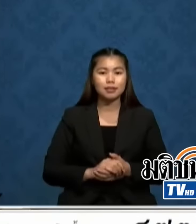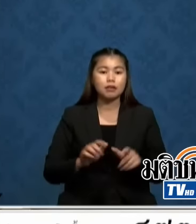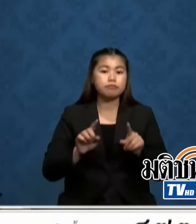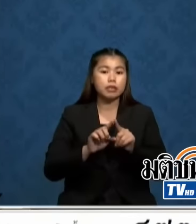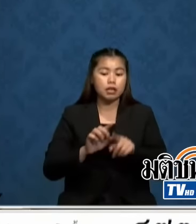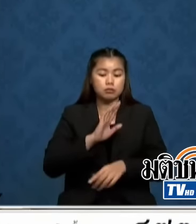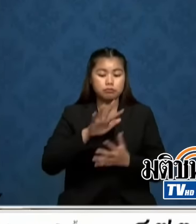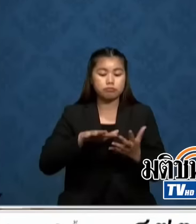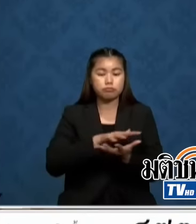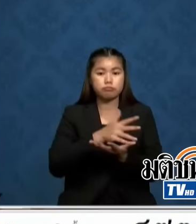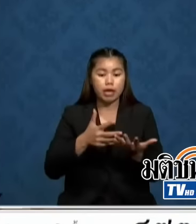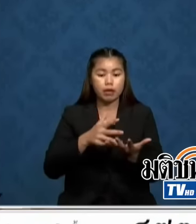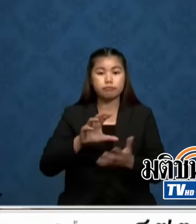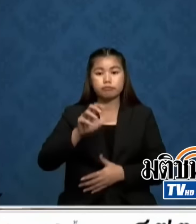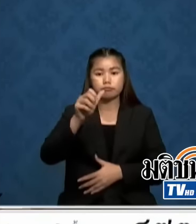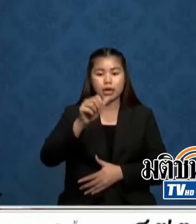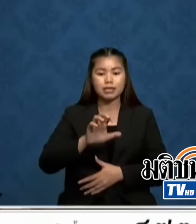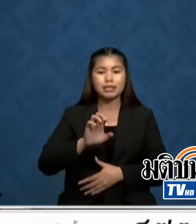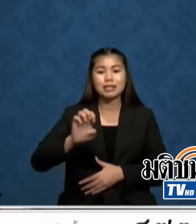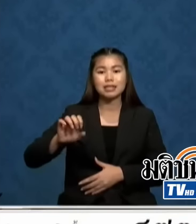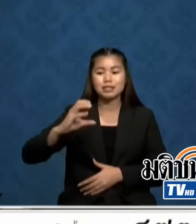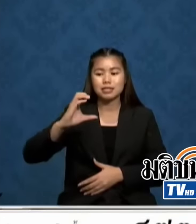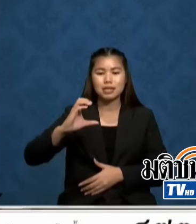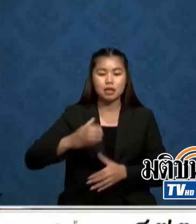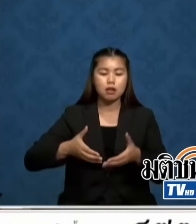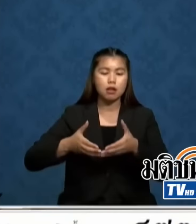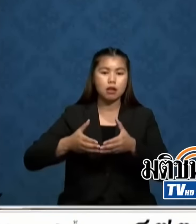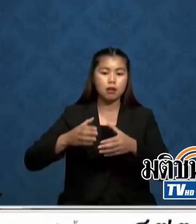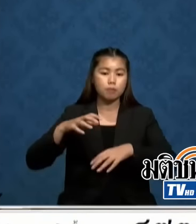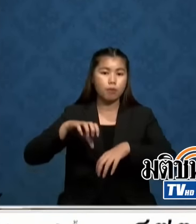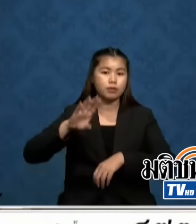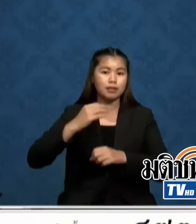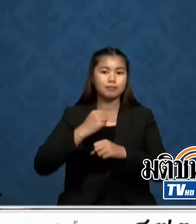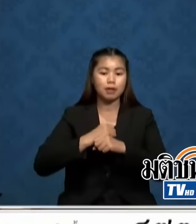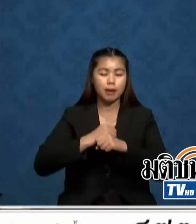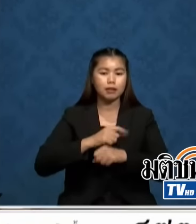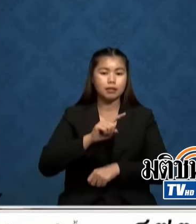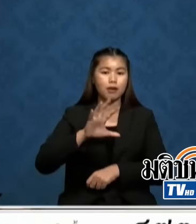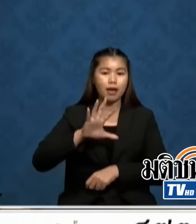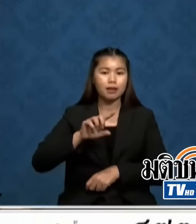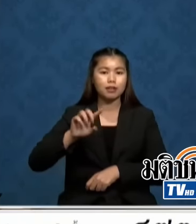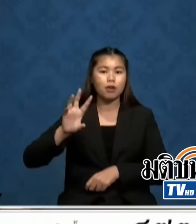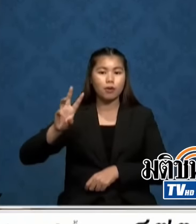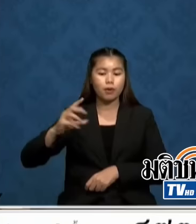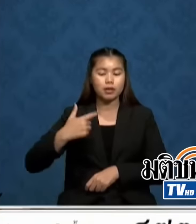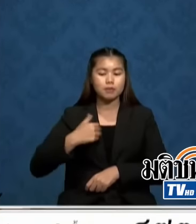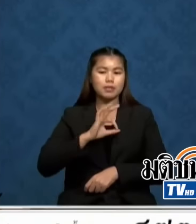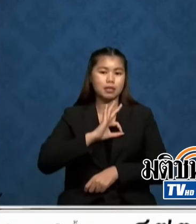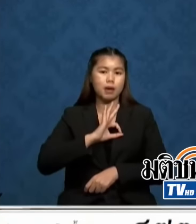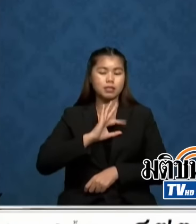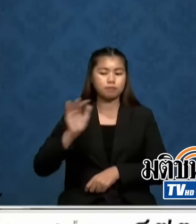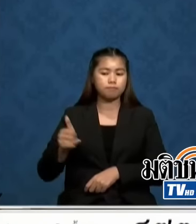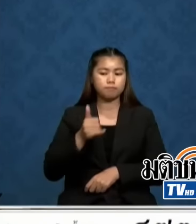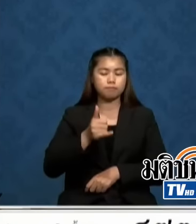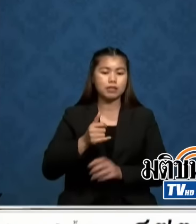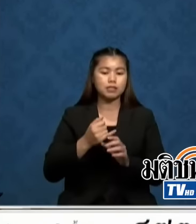เว้นผังเมืองในพื้นที่ eecในการตั้งโรงงานลำดับที่ 101 105และ 106ซึ่งเดี๋ยวจะมีสมาชิกสภาพู้ทหารราษฎร